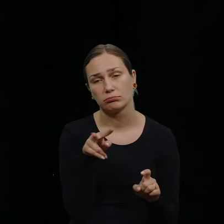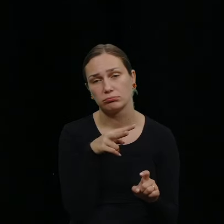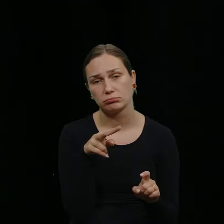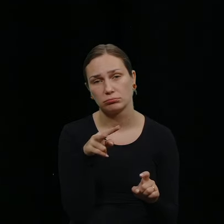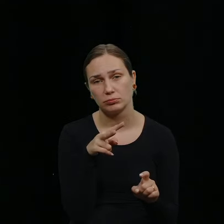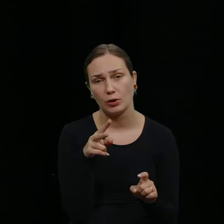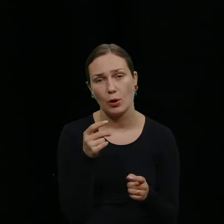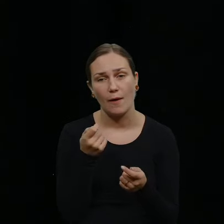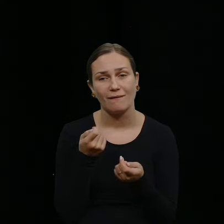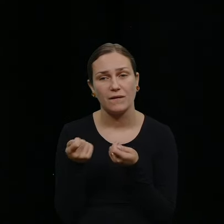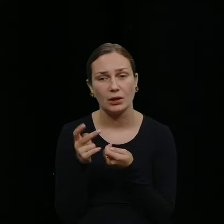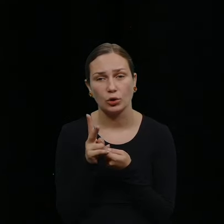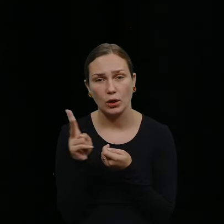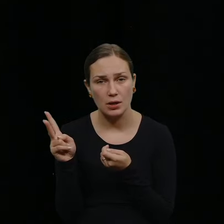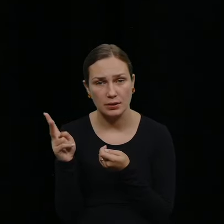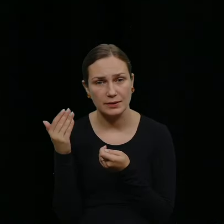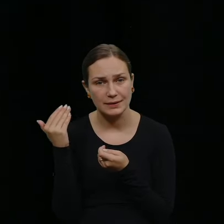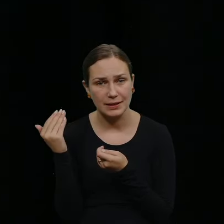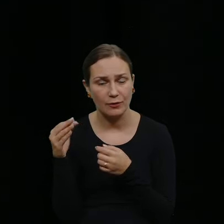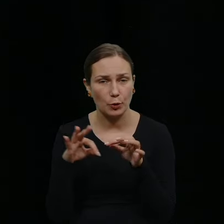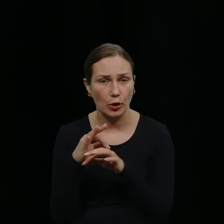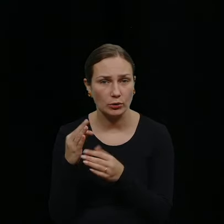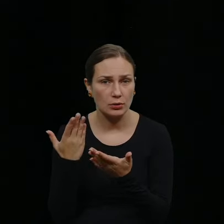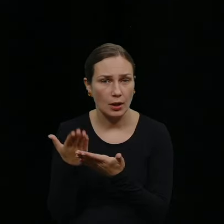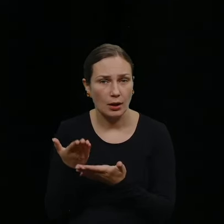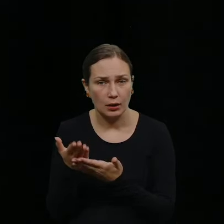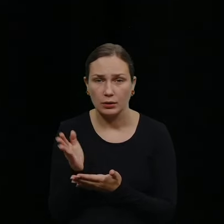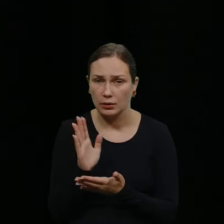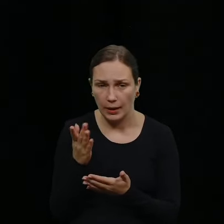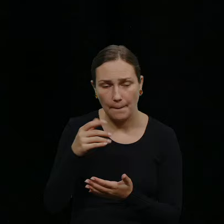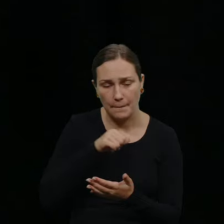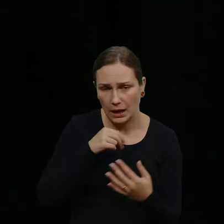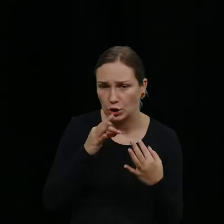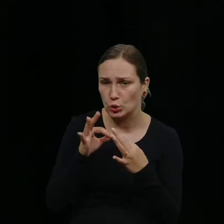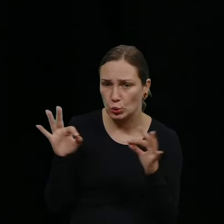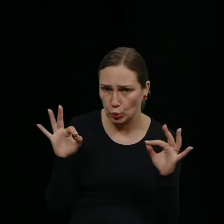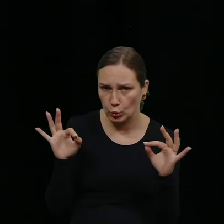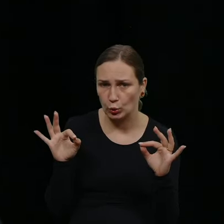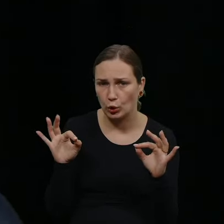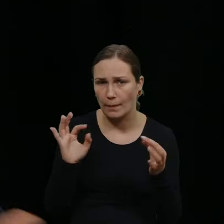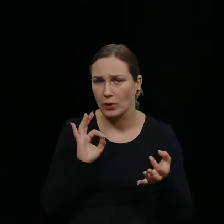kaip valdančioji dauguma stumia savo projektus, bet tiesiog siūlydami